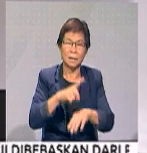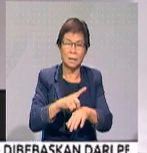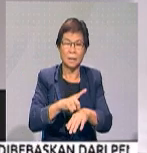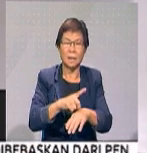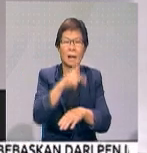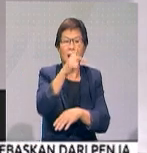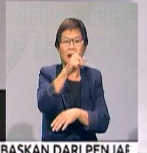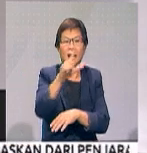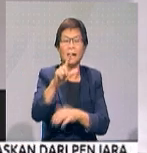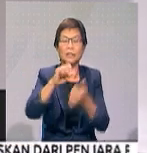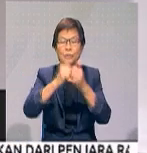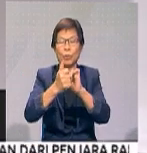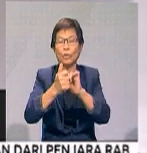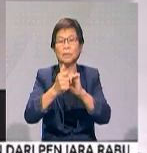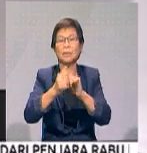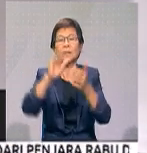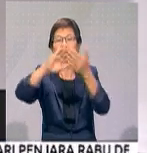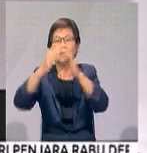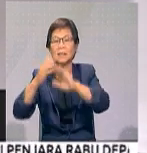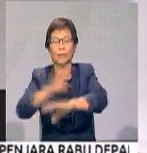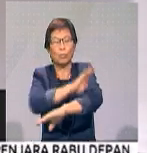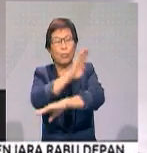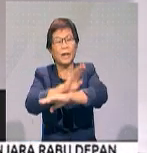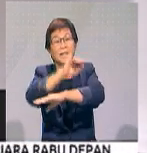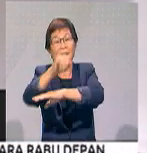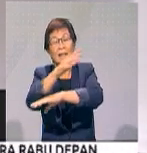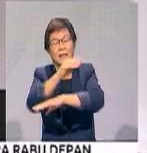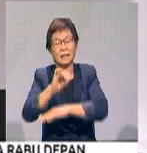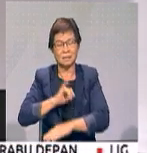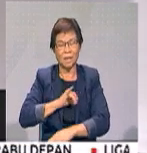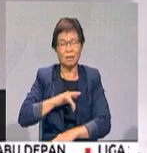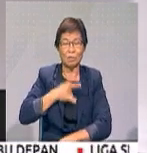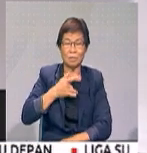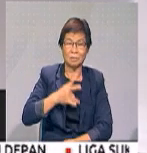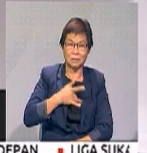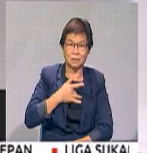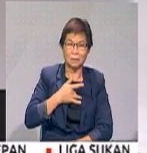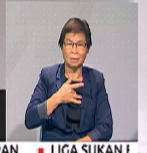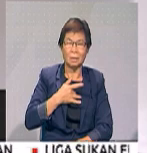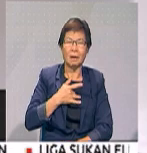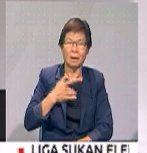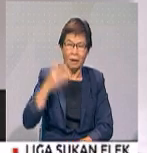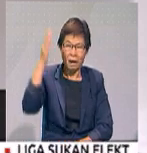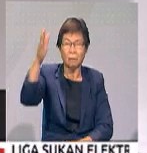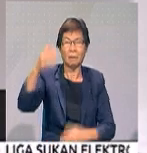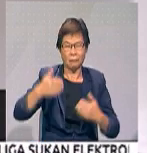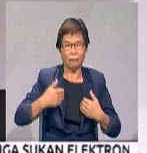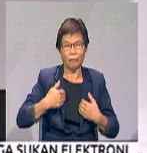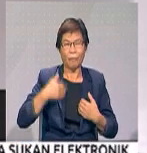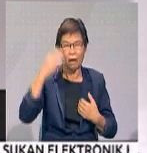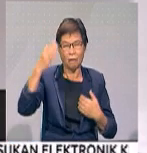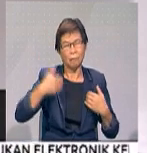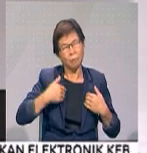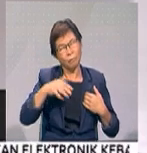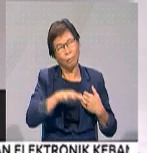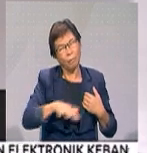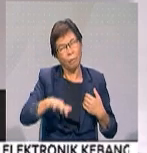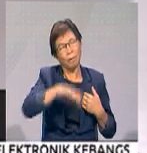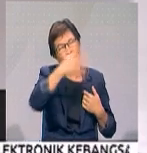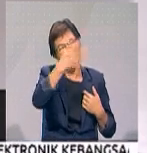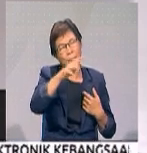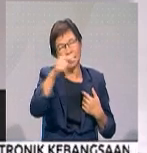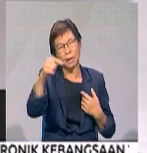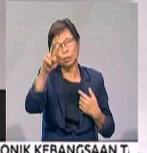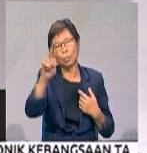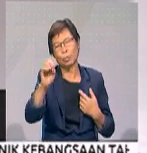KL Sports City, Bukit Jalil. Dan saya rasa kita akan ada lebih kurang 15